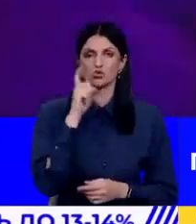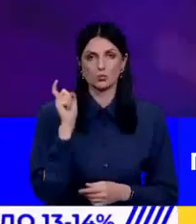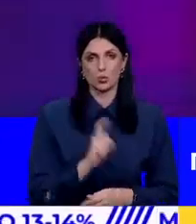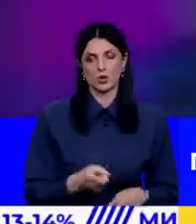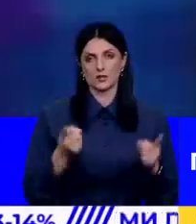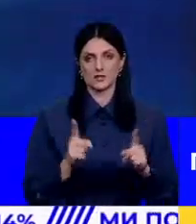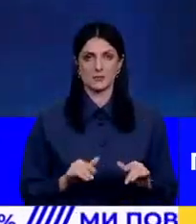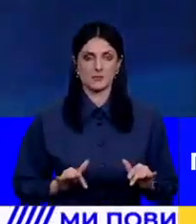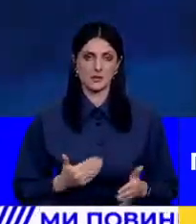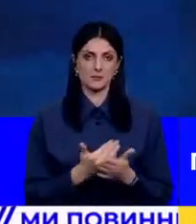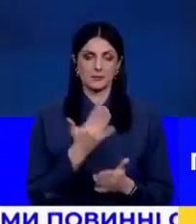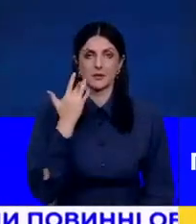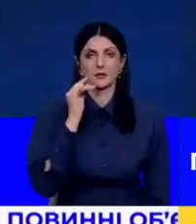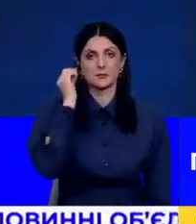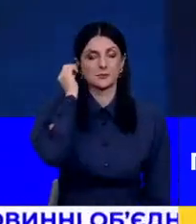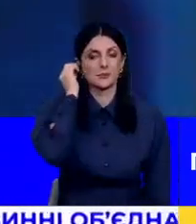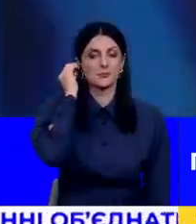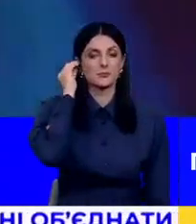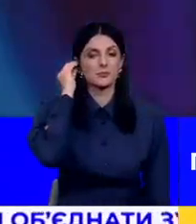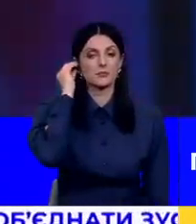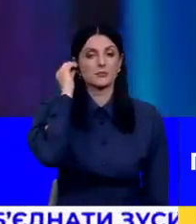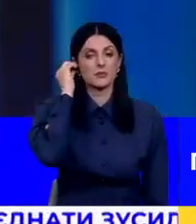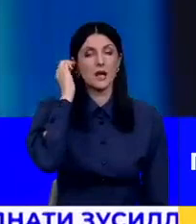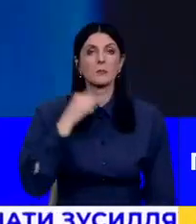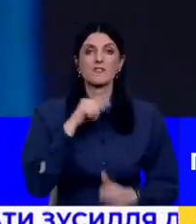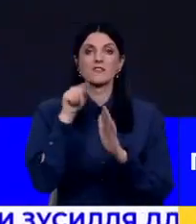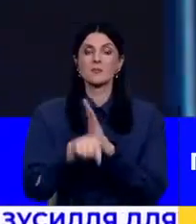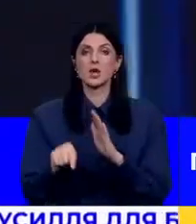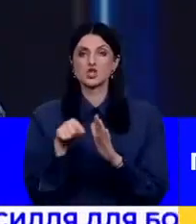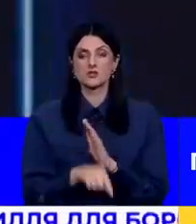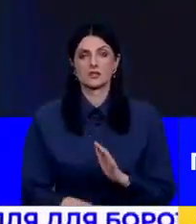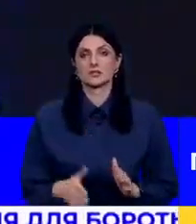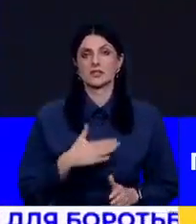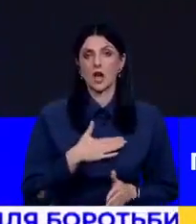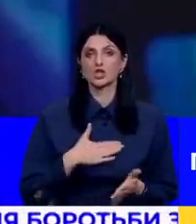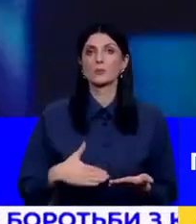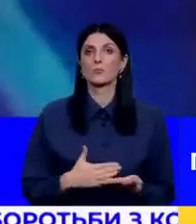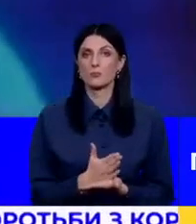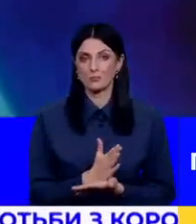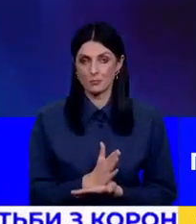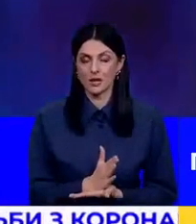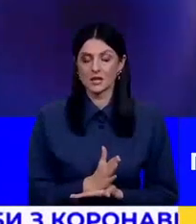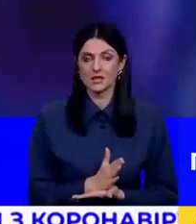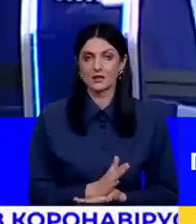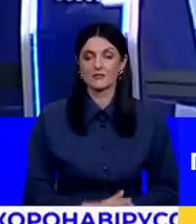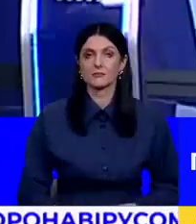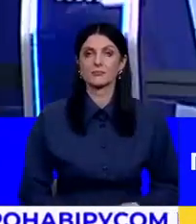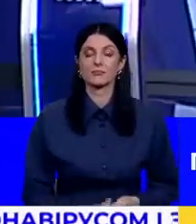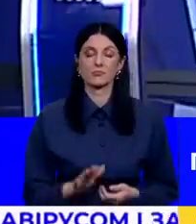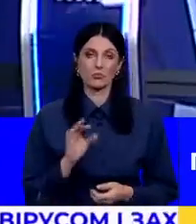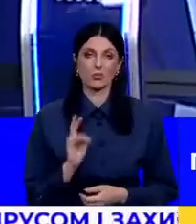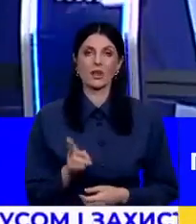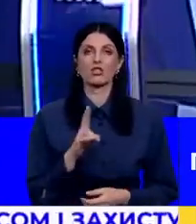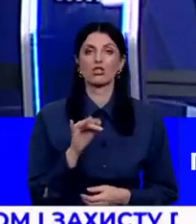деле перед Соединенными Штатами. Мы вмешивались руками наших политиков. Окей, да, они, Деркач,